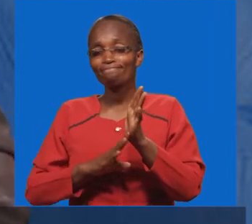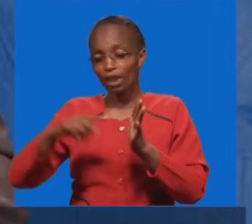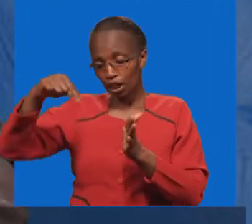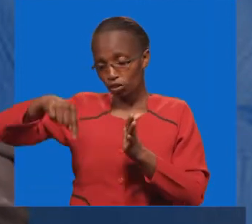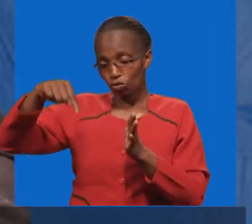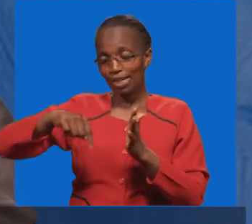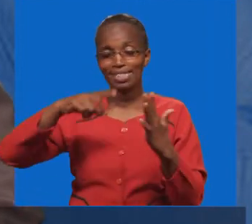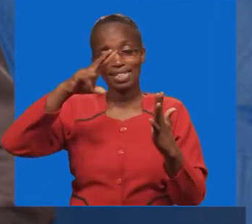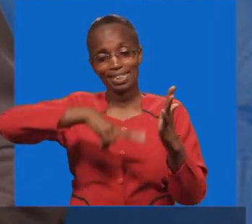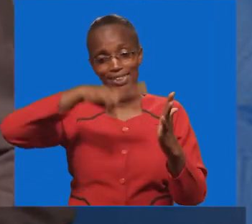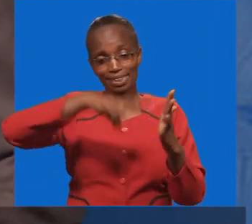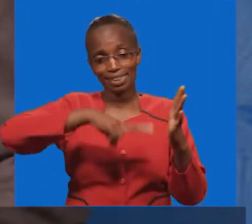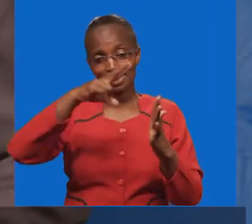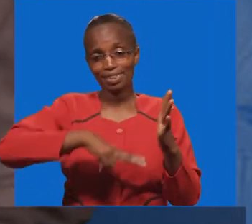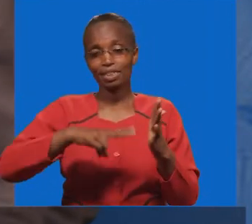tumeweza kusoma